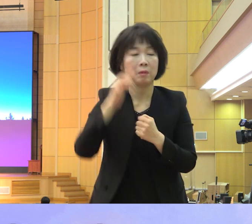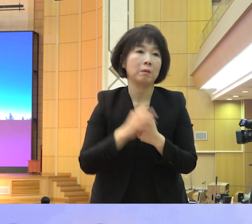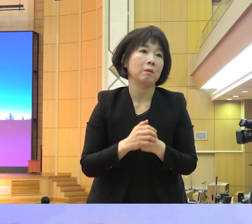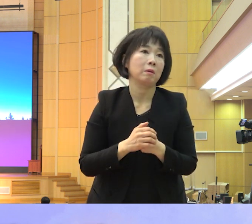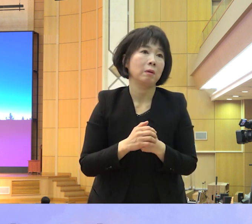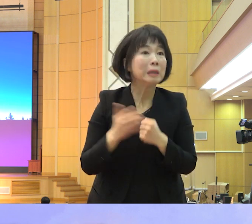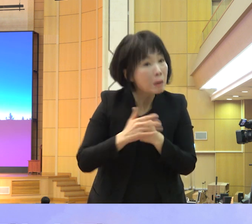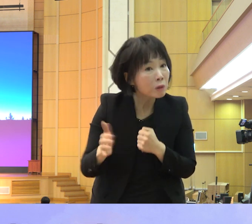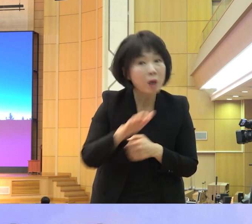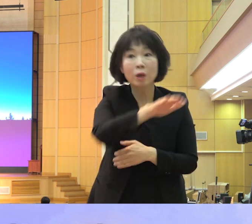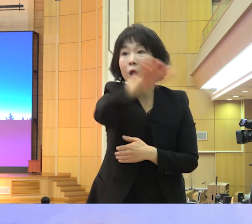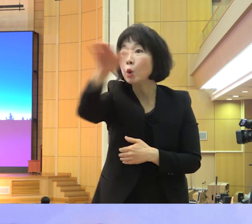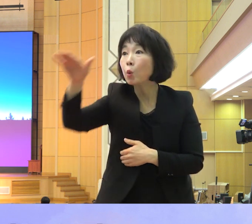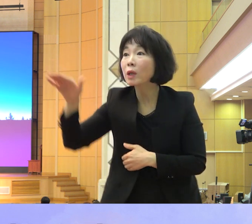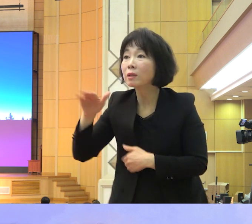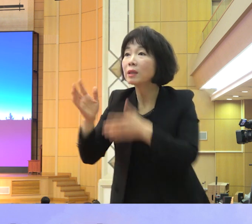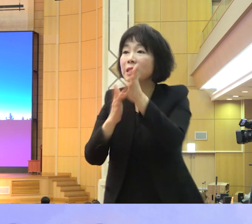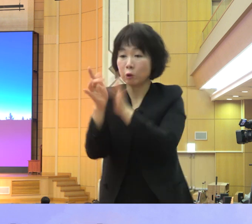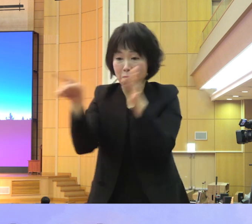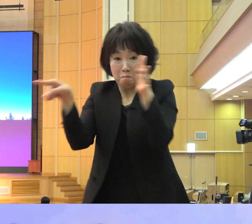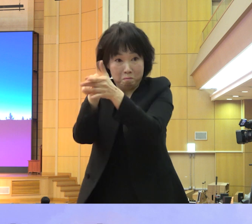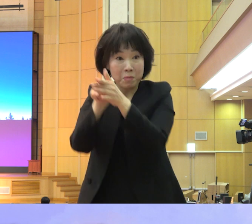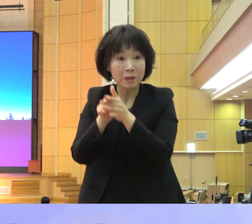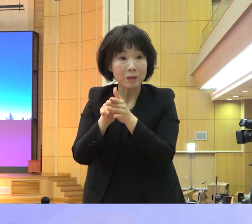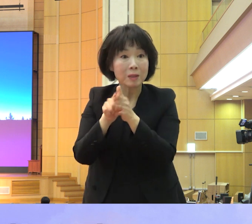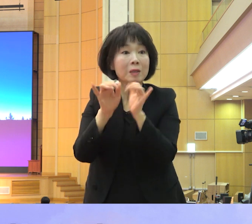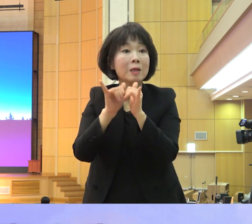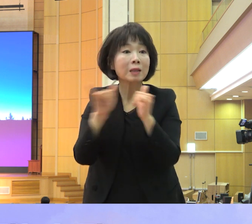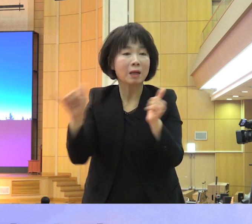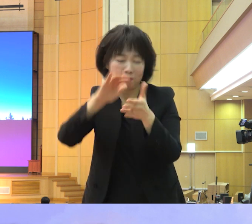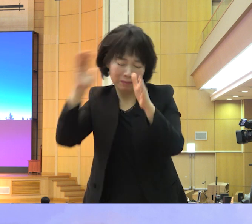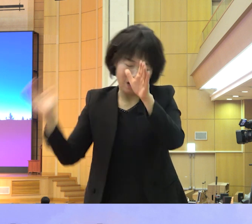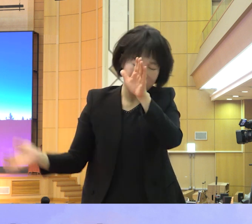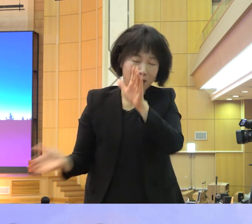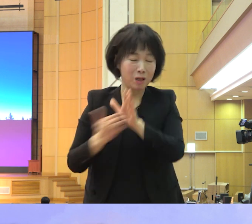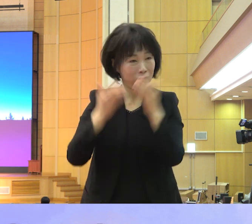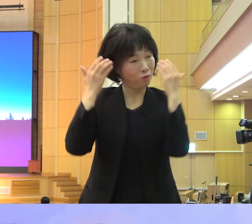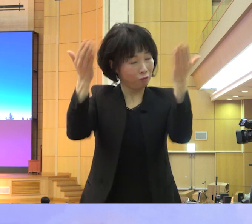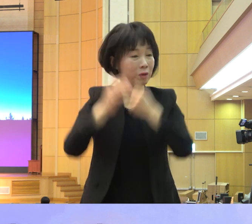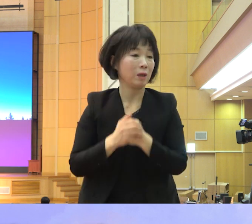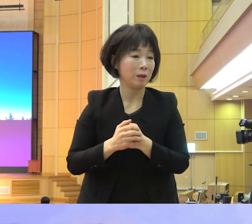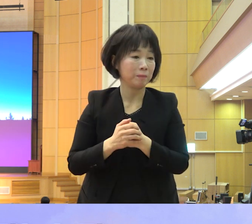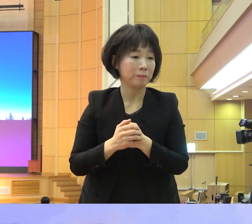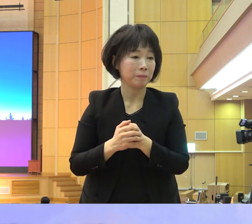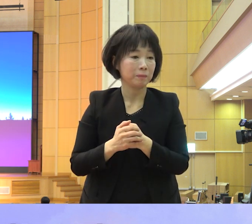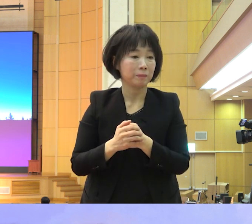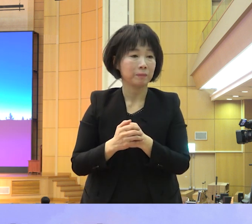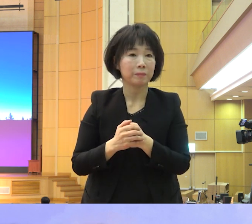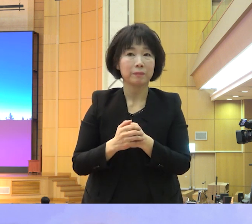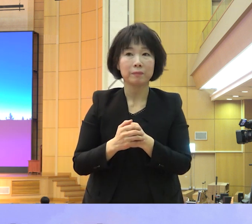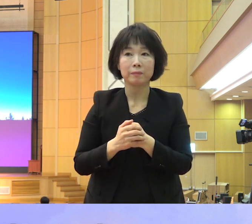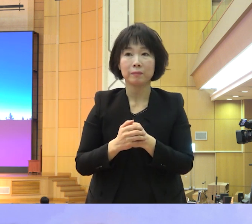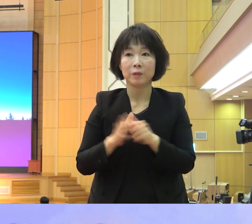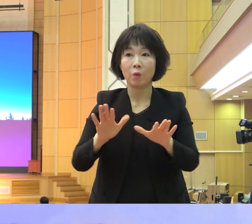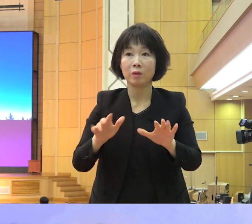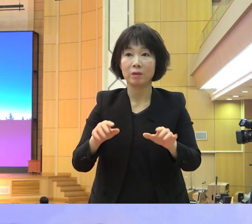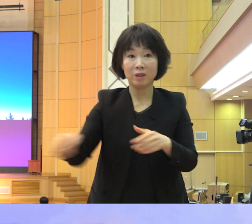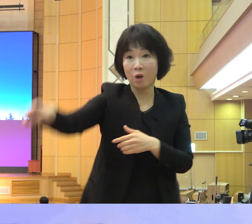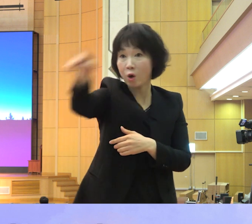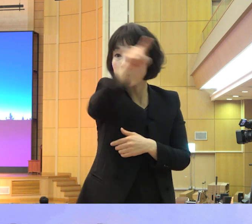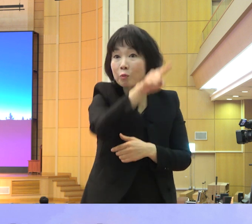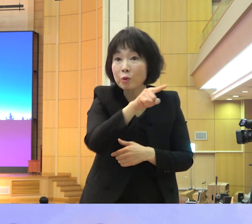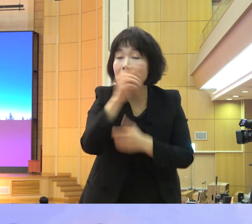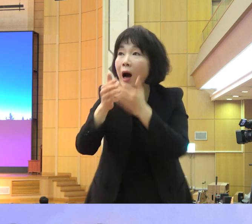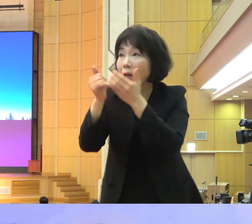이래서 우리는 믿는 자에겐 능치 못함이 없다. 주님을 믿기는 다 믿지요. 오늘 이 자리에 나오신